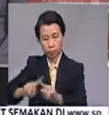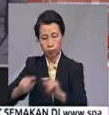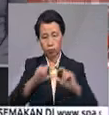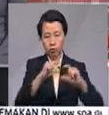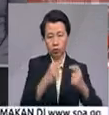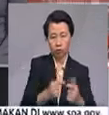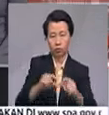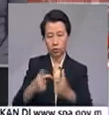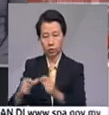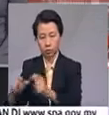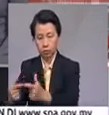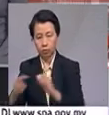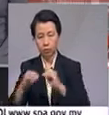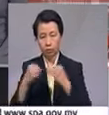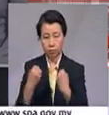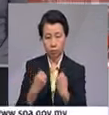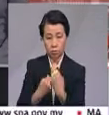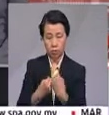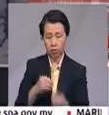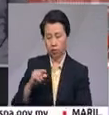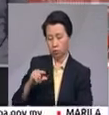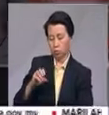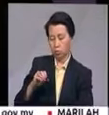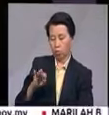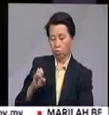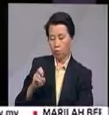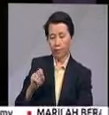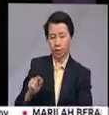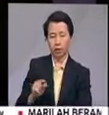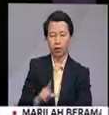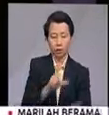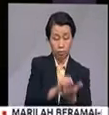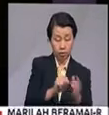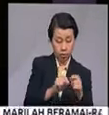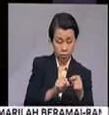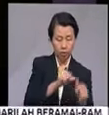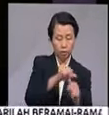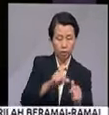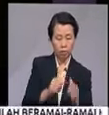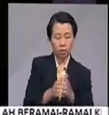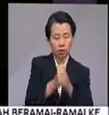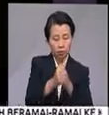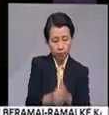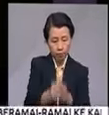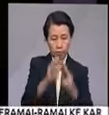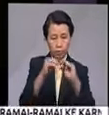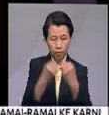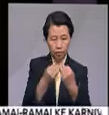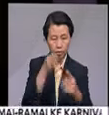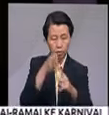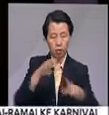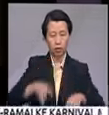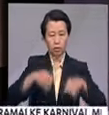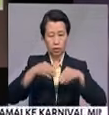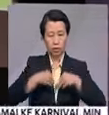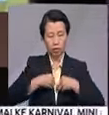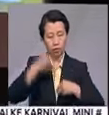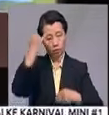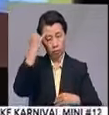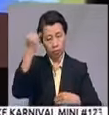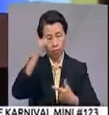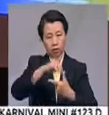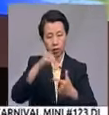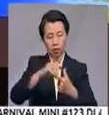kumpulan masyarakat. Jelas Gobind, media menjadi ejen sosial yang mendidik dan memimpin masyarakat ke arah penerimaan idea